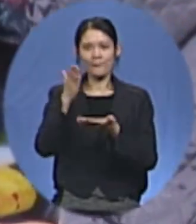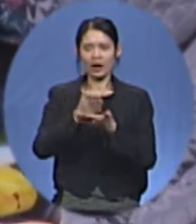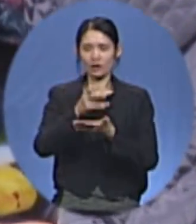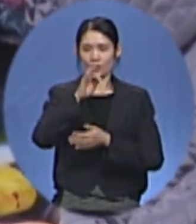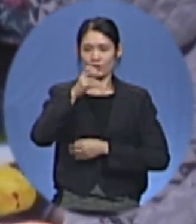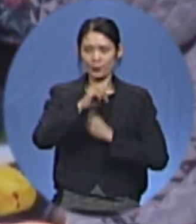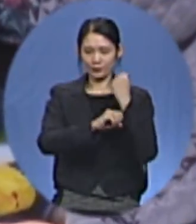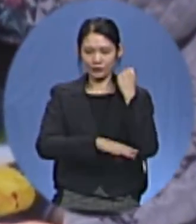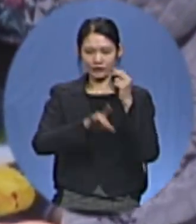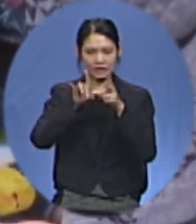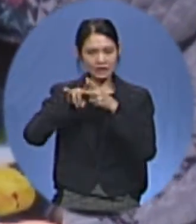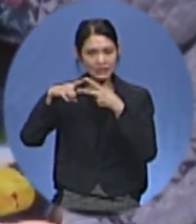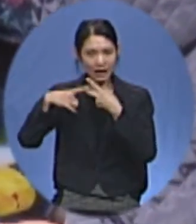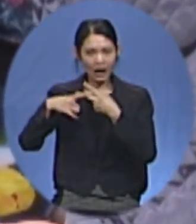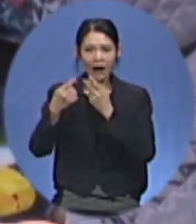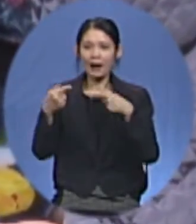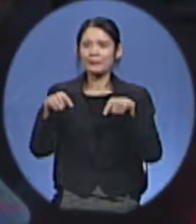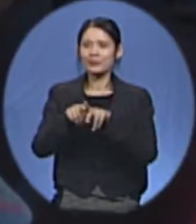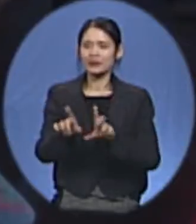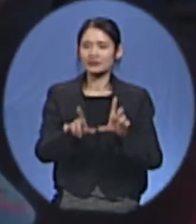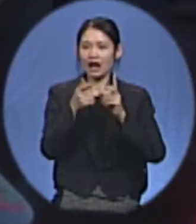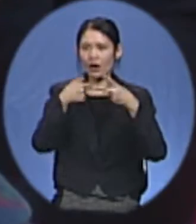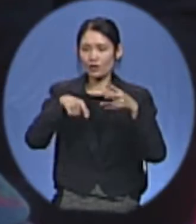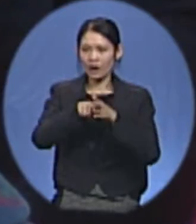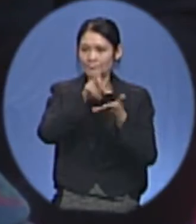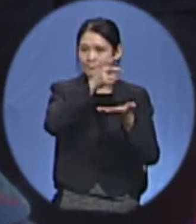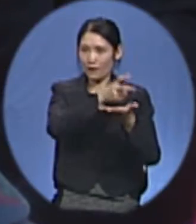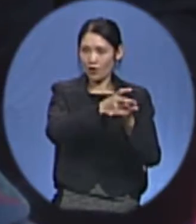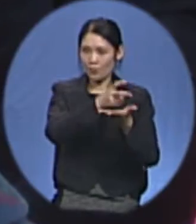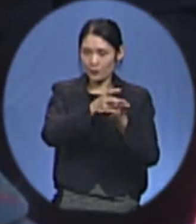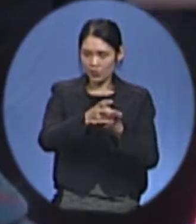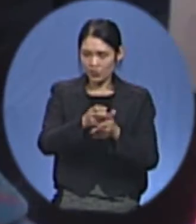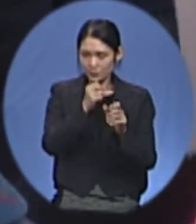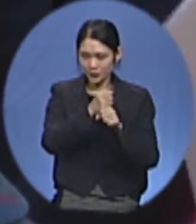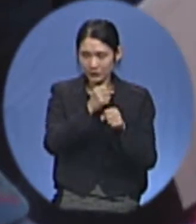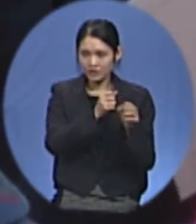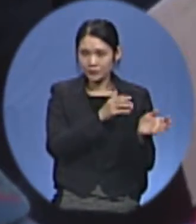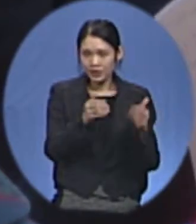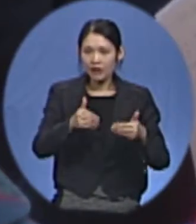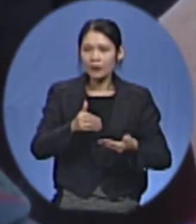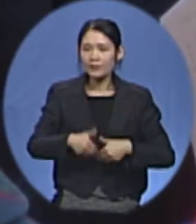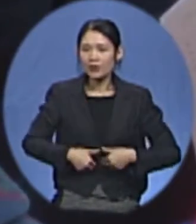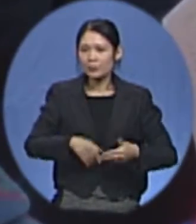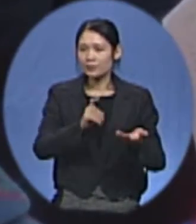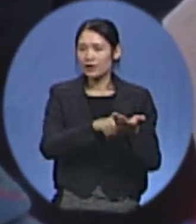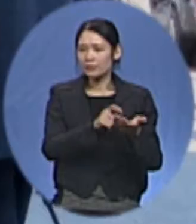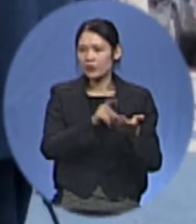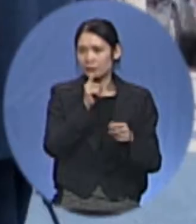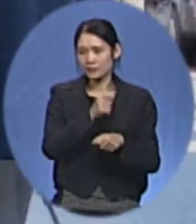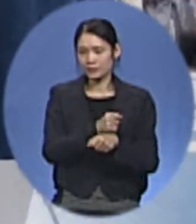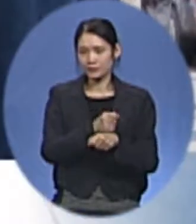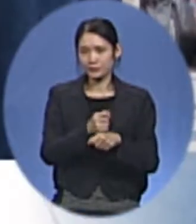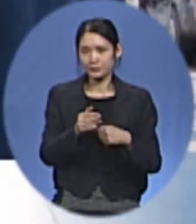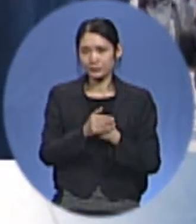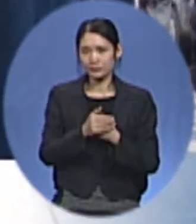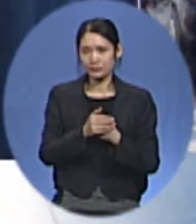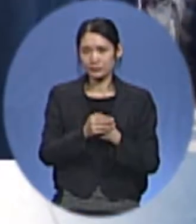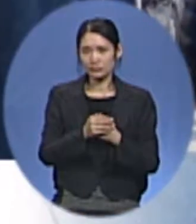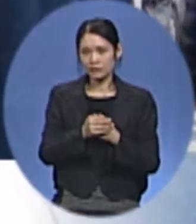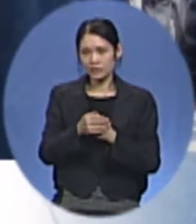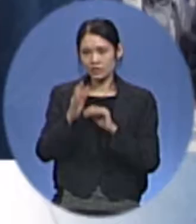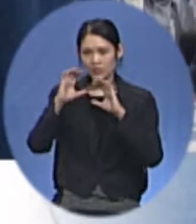이해하고 이들과 함께 살아갈 수 있는 법적, 제도적 장치 마련이 더 시급하다고 말했습니다.